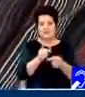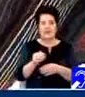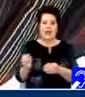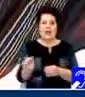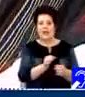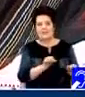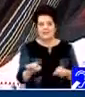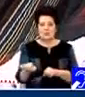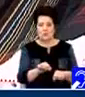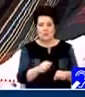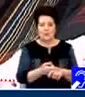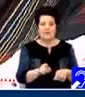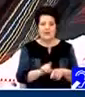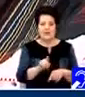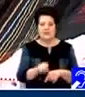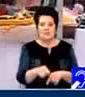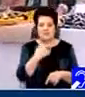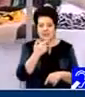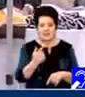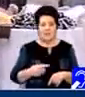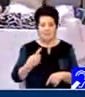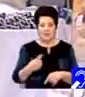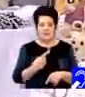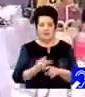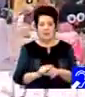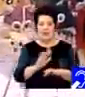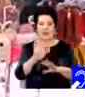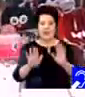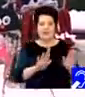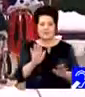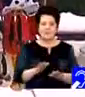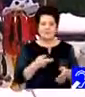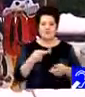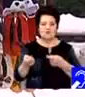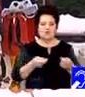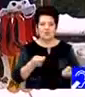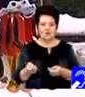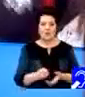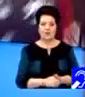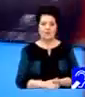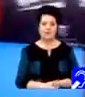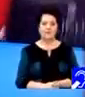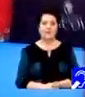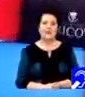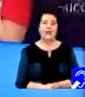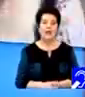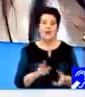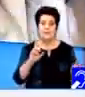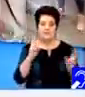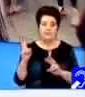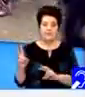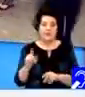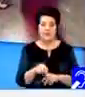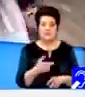Lucrările tradiționale pe care le creează meșterița le vin de la expoziții, târguri și prin comenzi. Prin beciurile